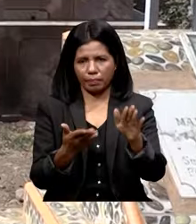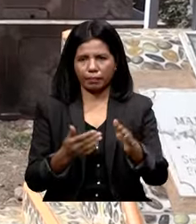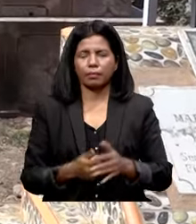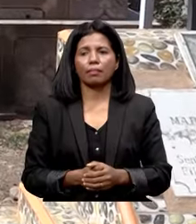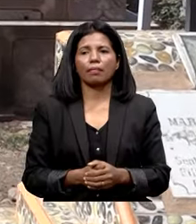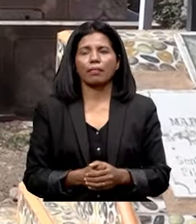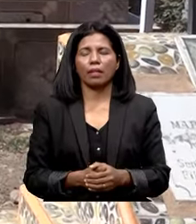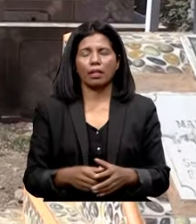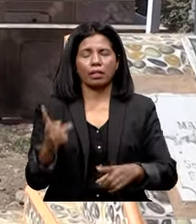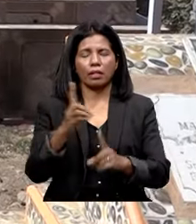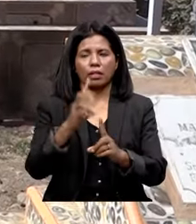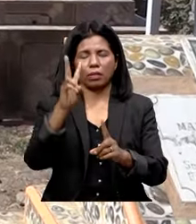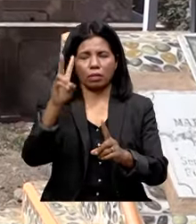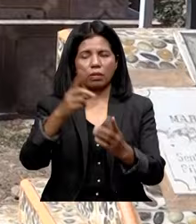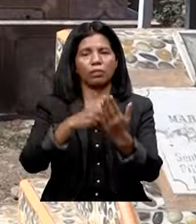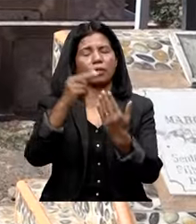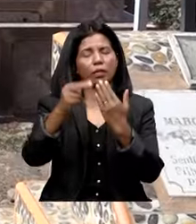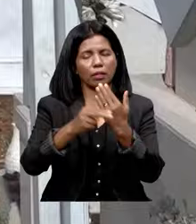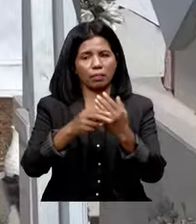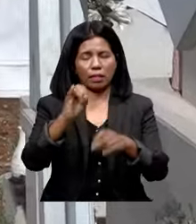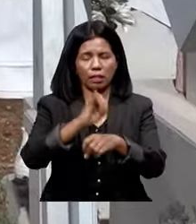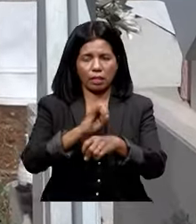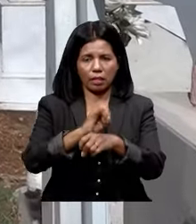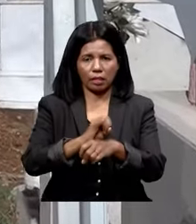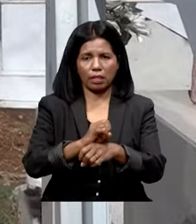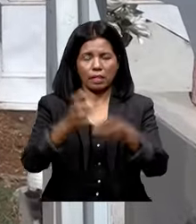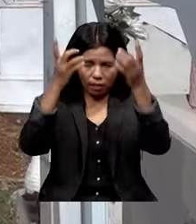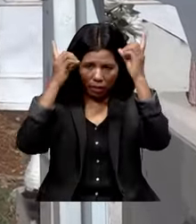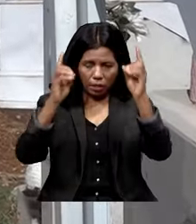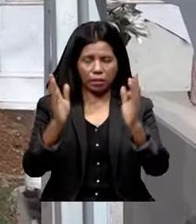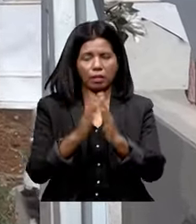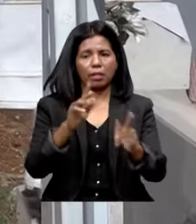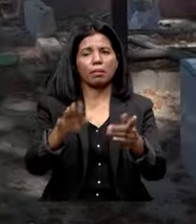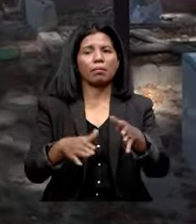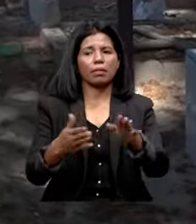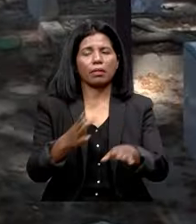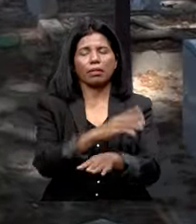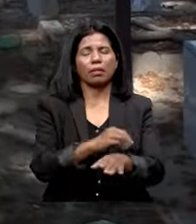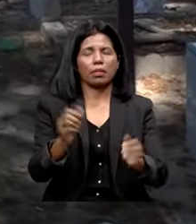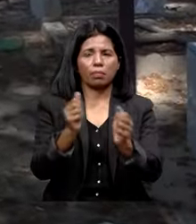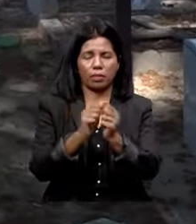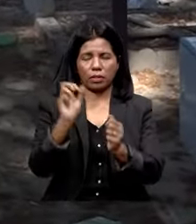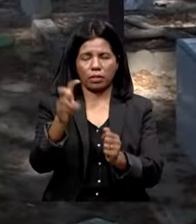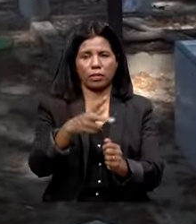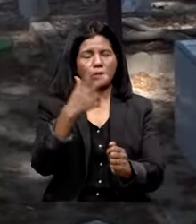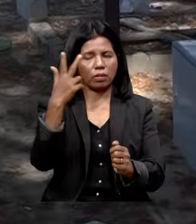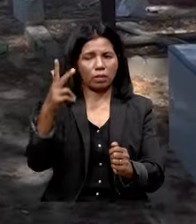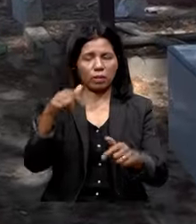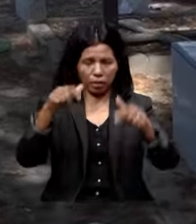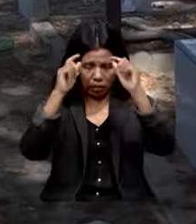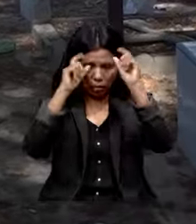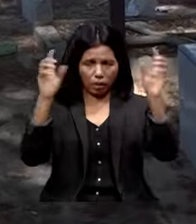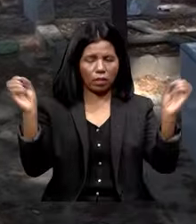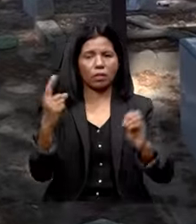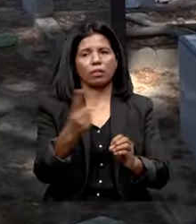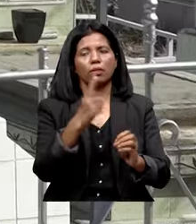saya hanya sang lorong nebe gereja katolika dedika atu reza ba mate biansira hahu keda susi sekulu sang rosintolu iha Timor Leste lorong refere Laos